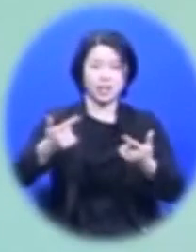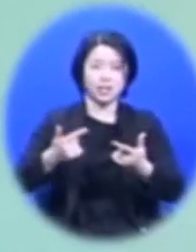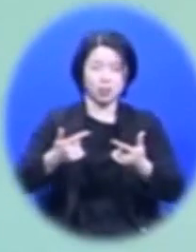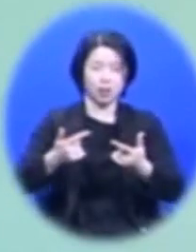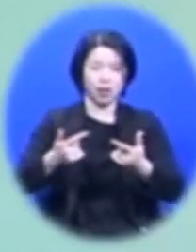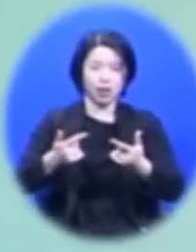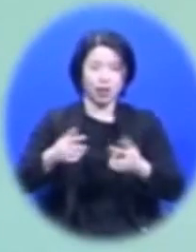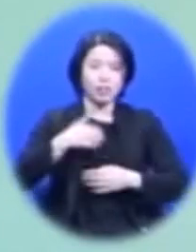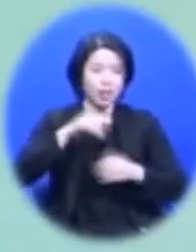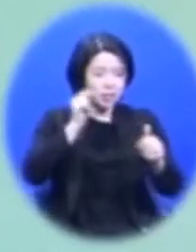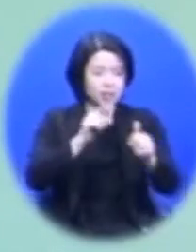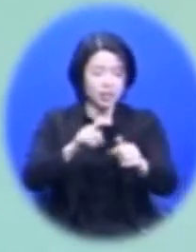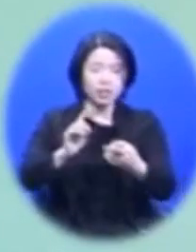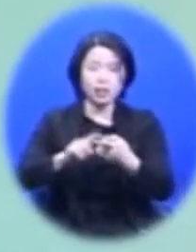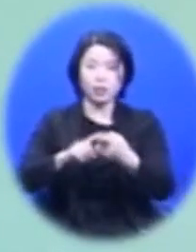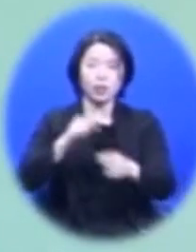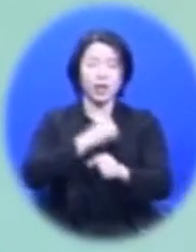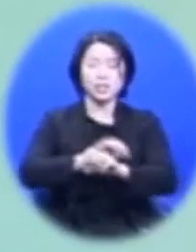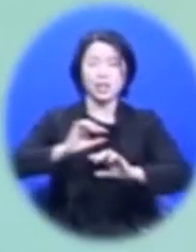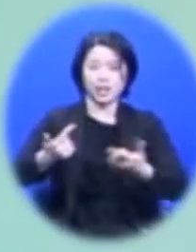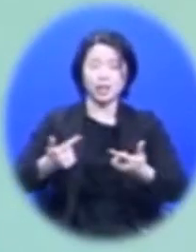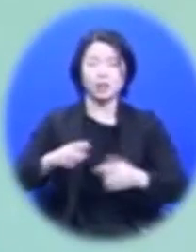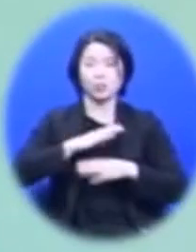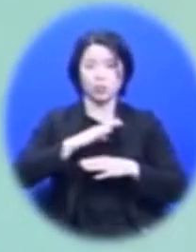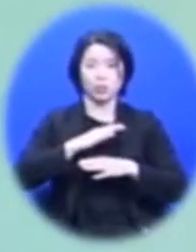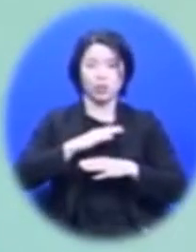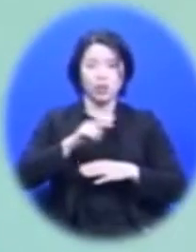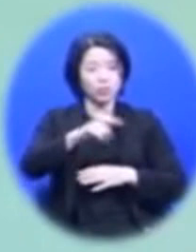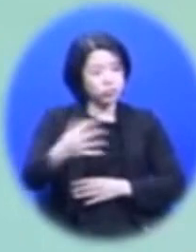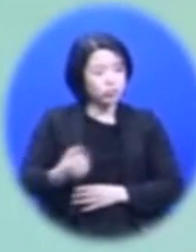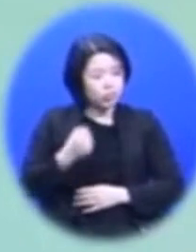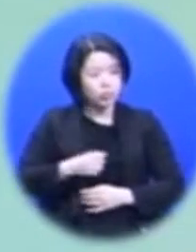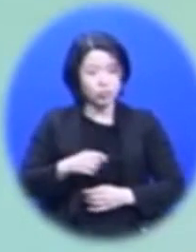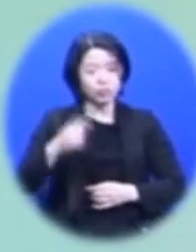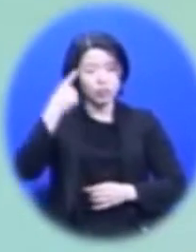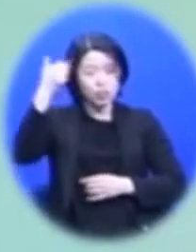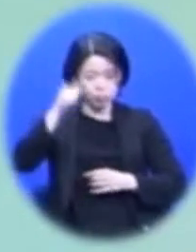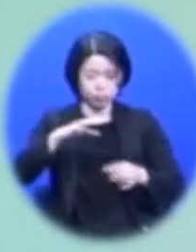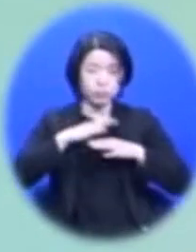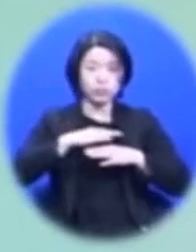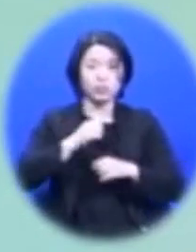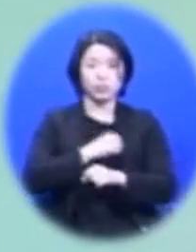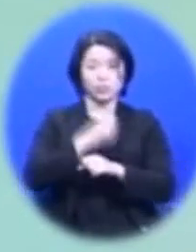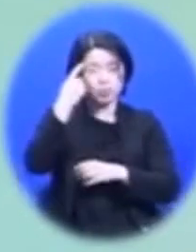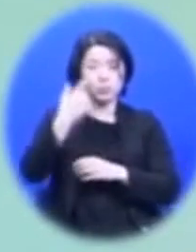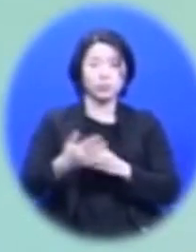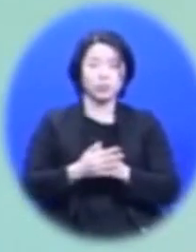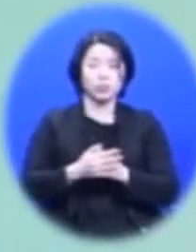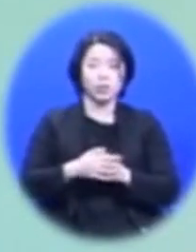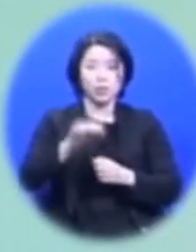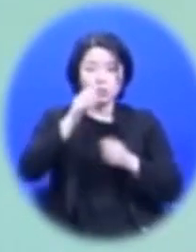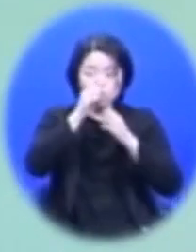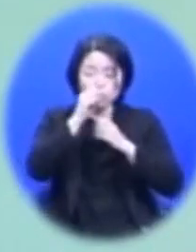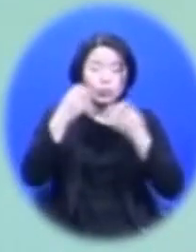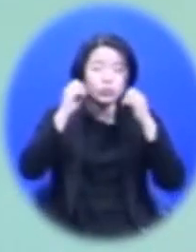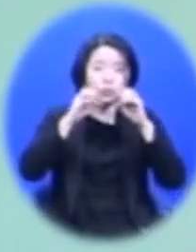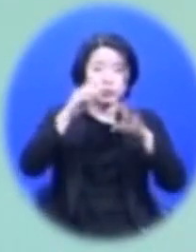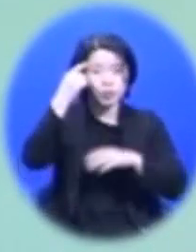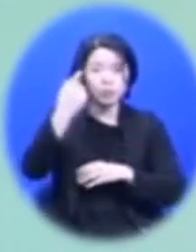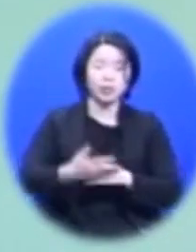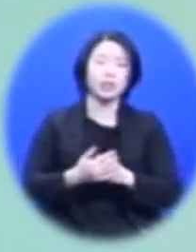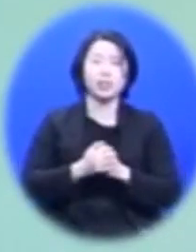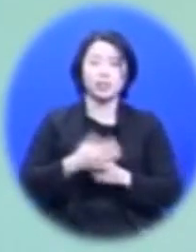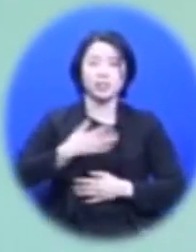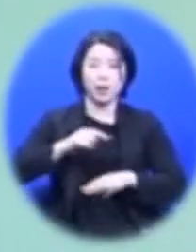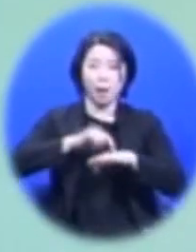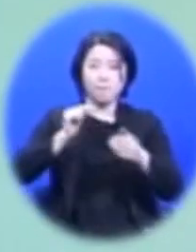그렇게 말을 하는 거지. 그런 걸 가지고 무서워요 이렇게 쓰면 좋은 전도사예요. 막 제가 마음에